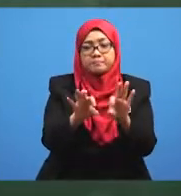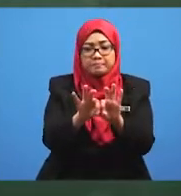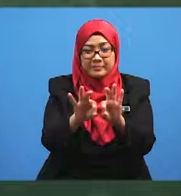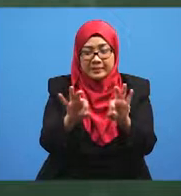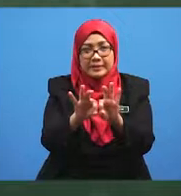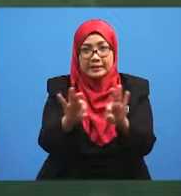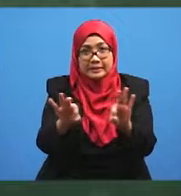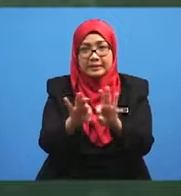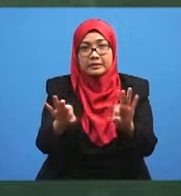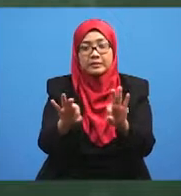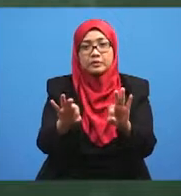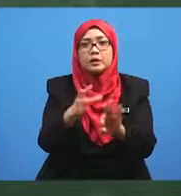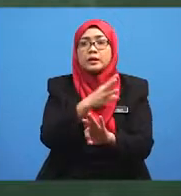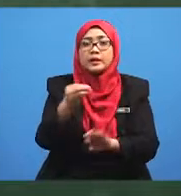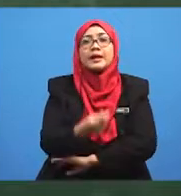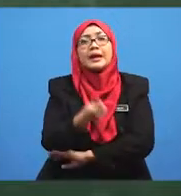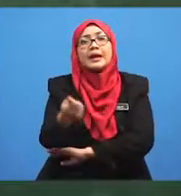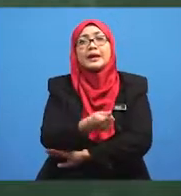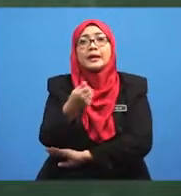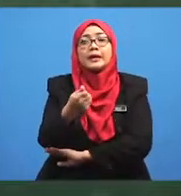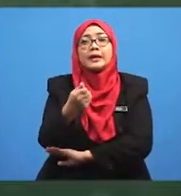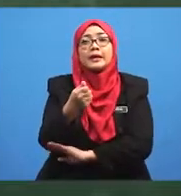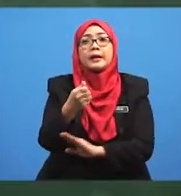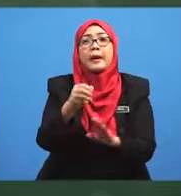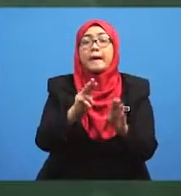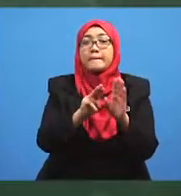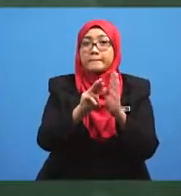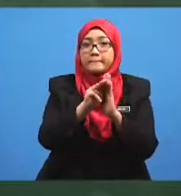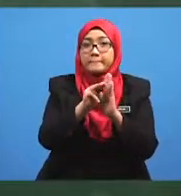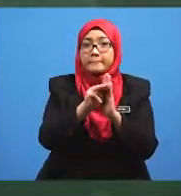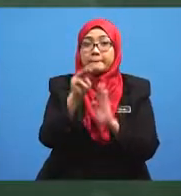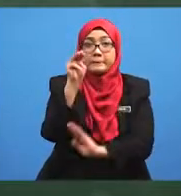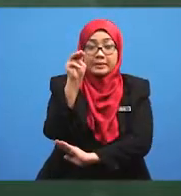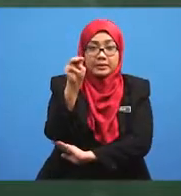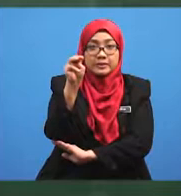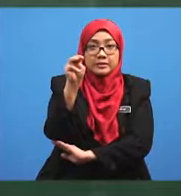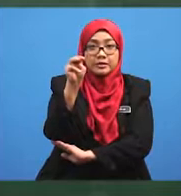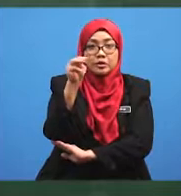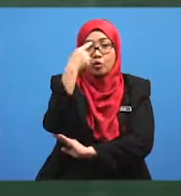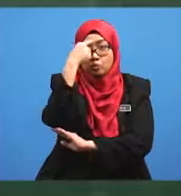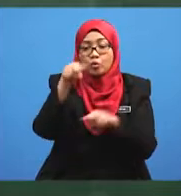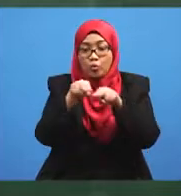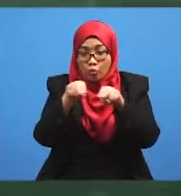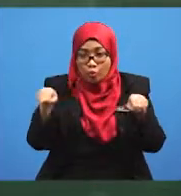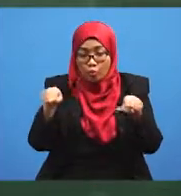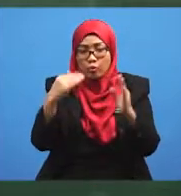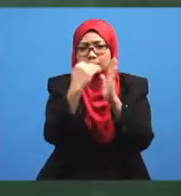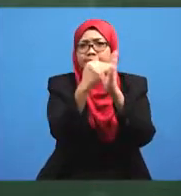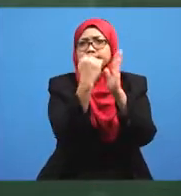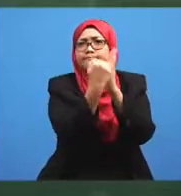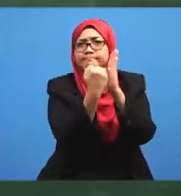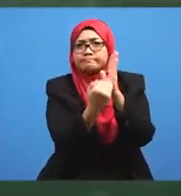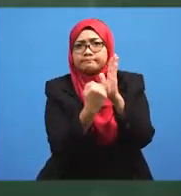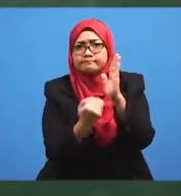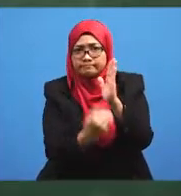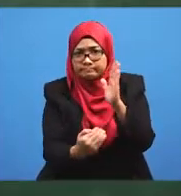GM dan alat meter kadar digunakan untuk mengesan paras susu dalam bekas di